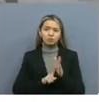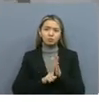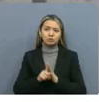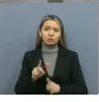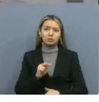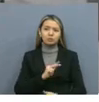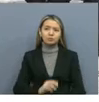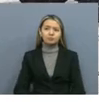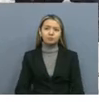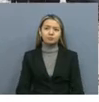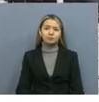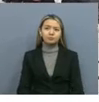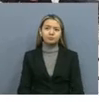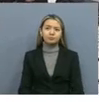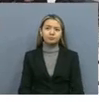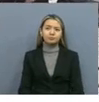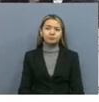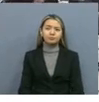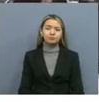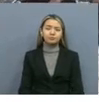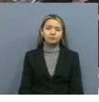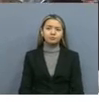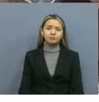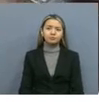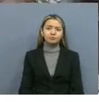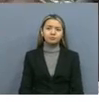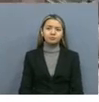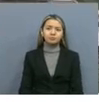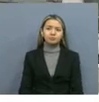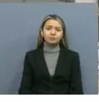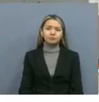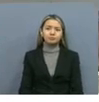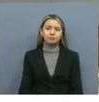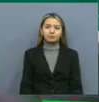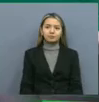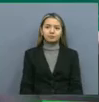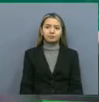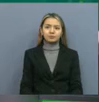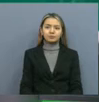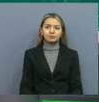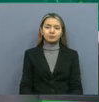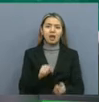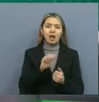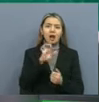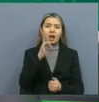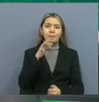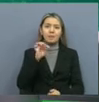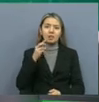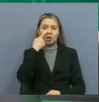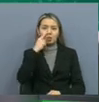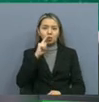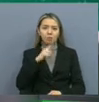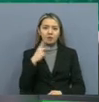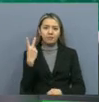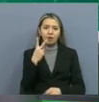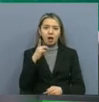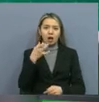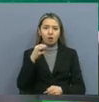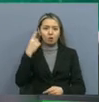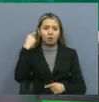алған. Тұмар Бабасанова, Баржан Смағұлов, Жамбыл Балтаев, Көкше ақпарат. Каменка селосындағы нөмір 2-ші